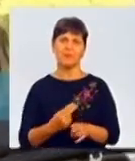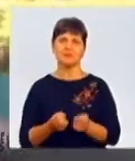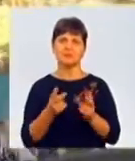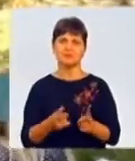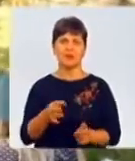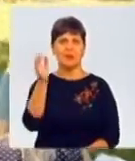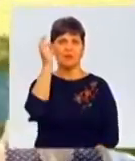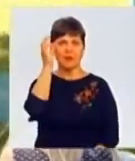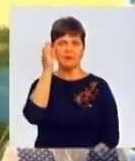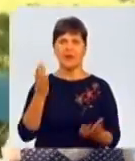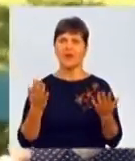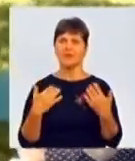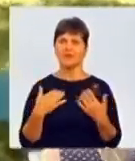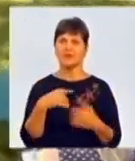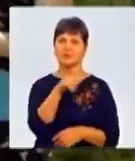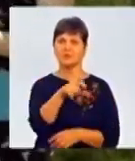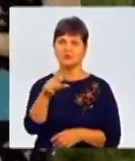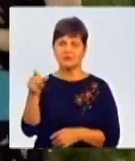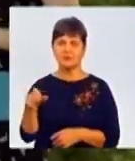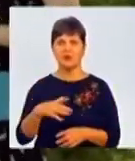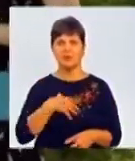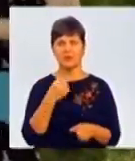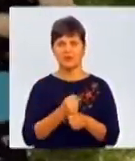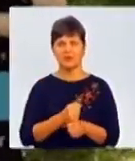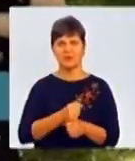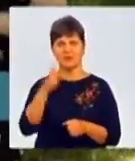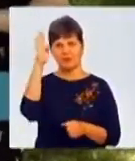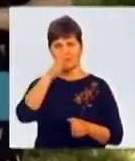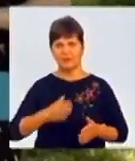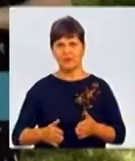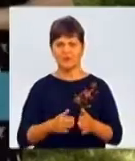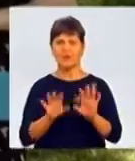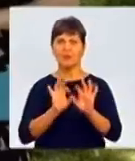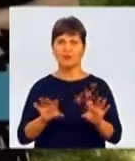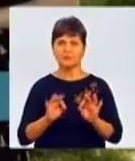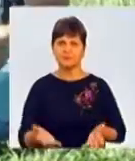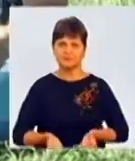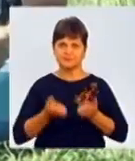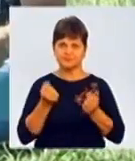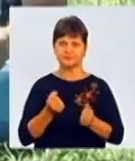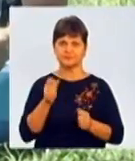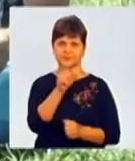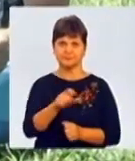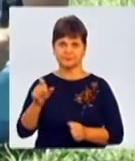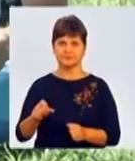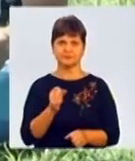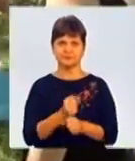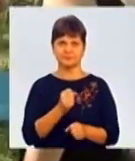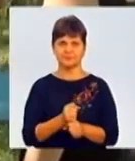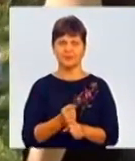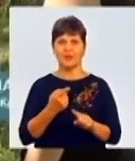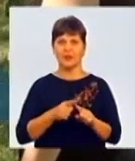нагадати відпочивальникам про поведінку на воді, рятувальники провели для них роз'яснювальні роботи. Не дозволено запливати за